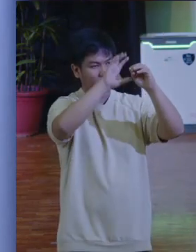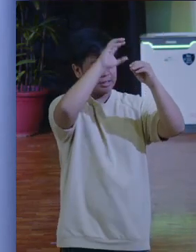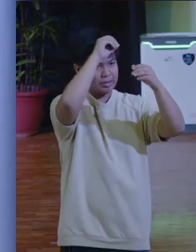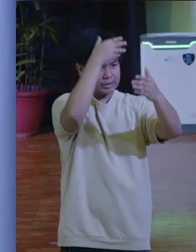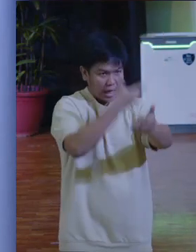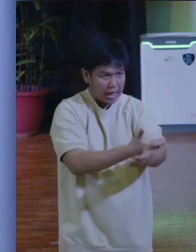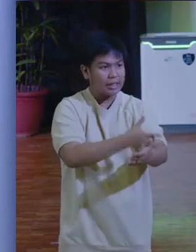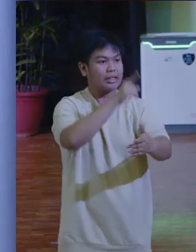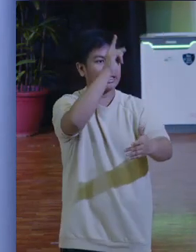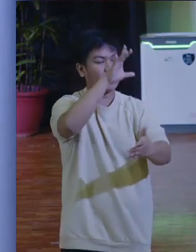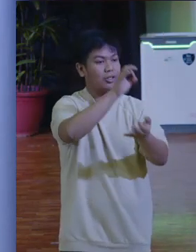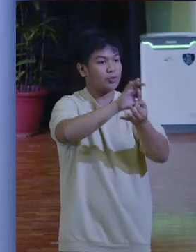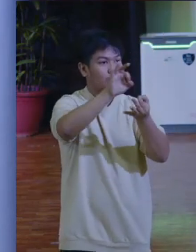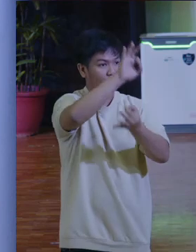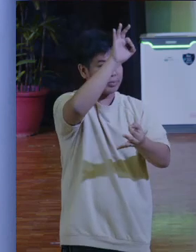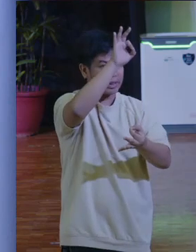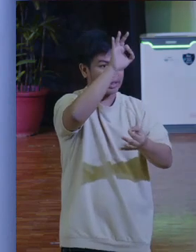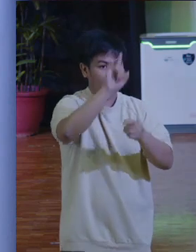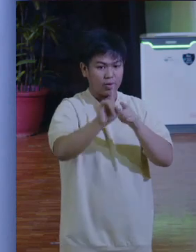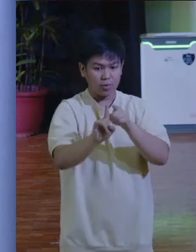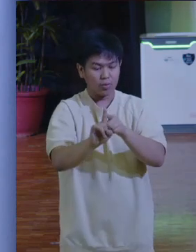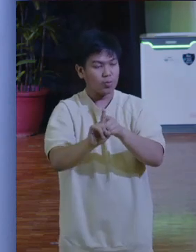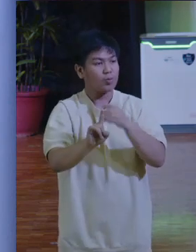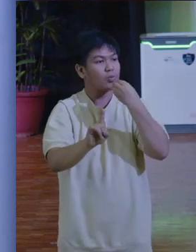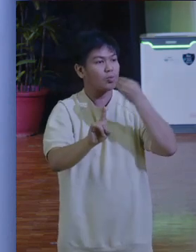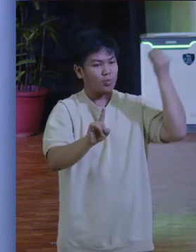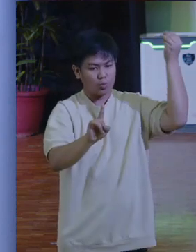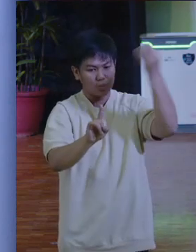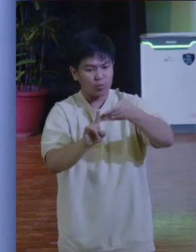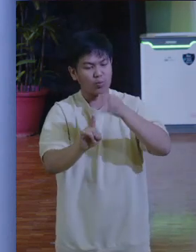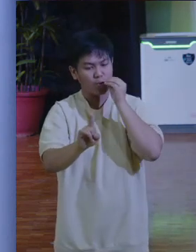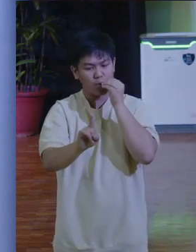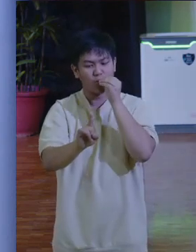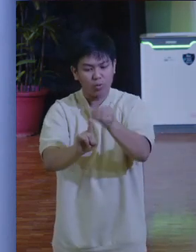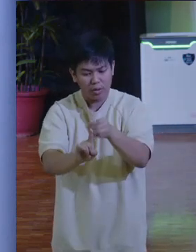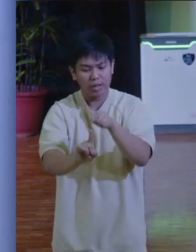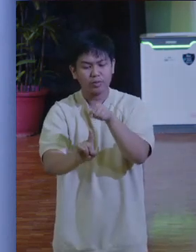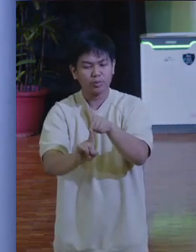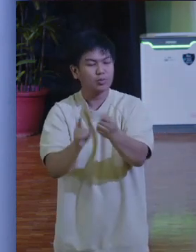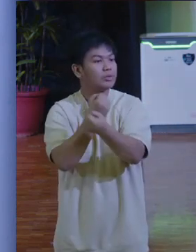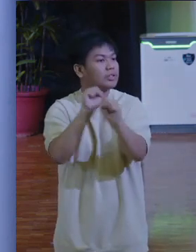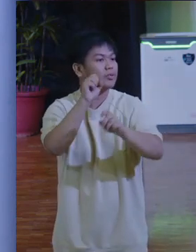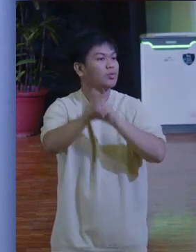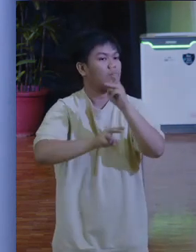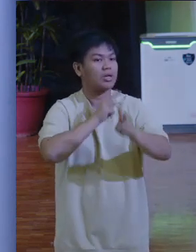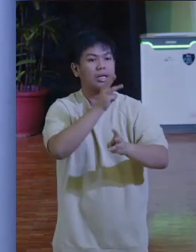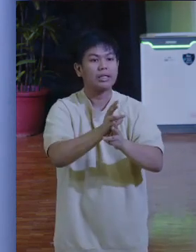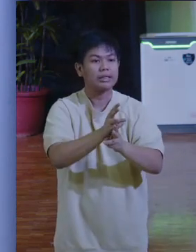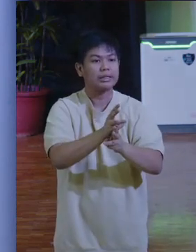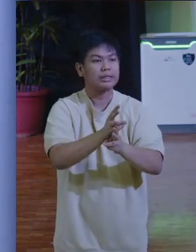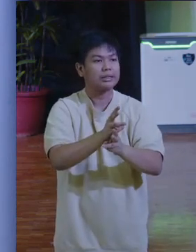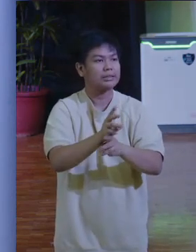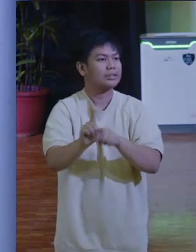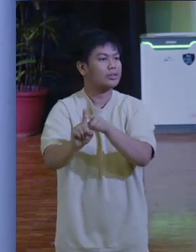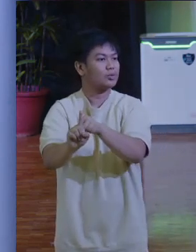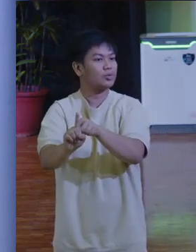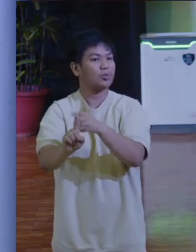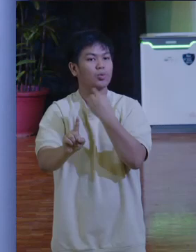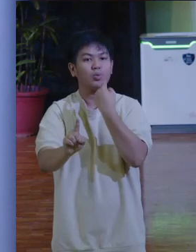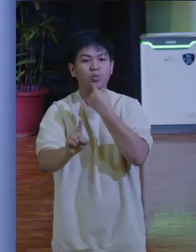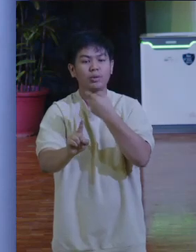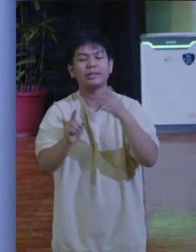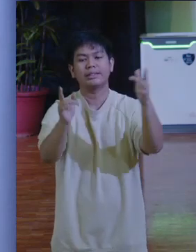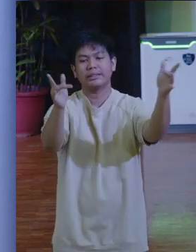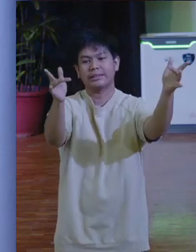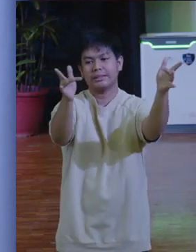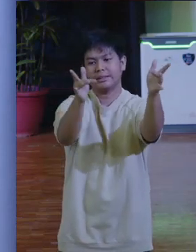Spirit, ay si God the Son, ang Mesias na si Jesus. Ngayon, alam natin, kung di